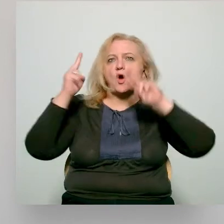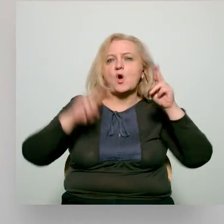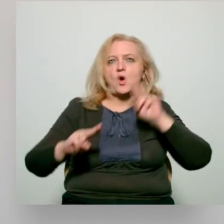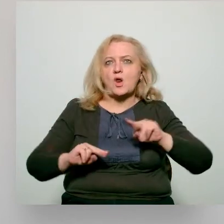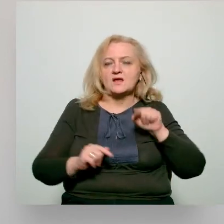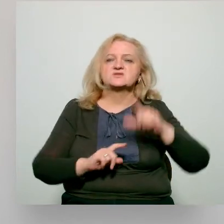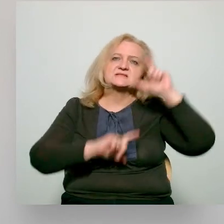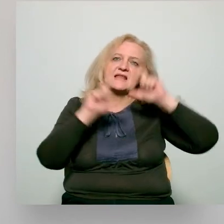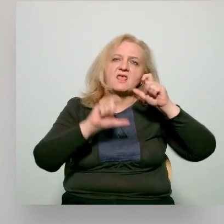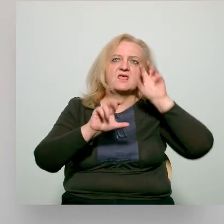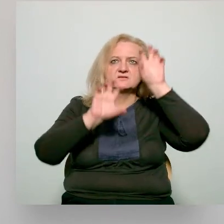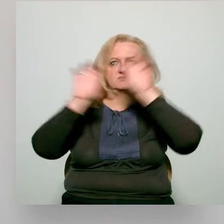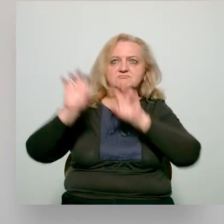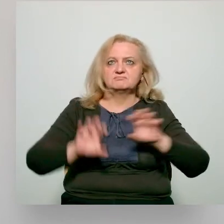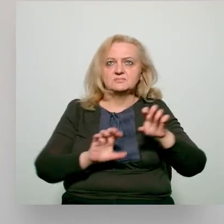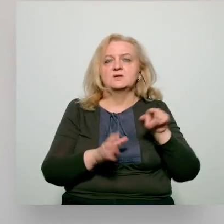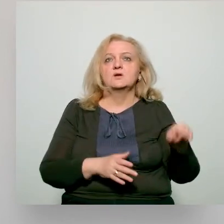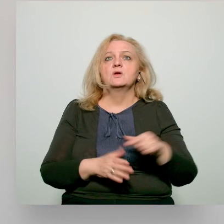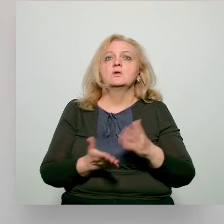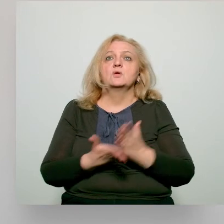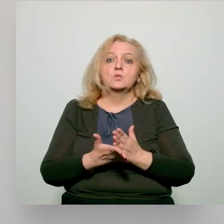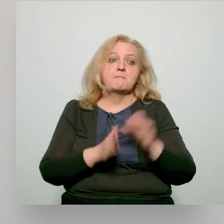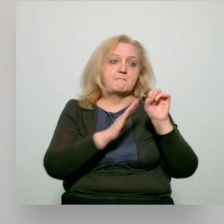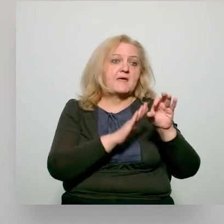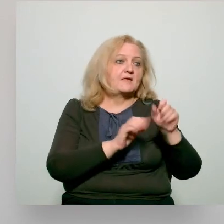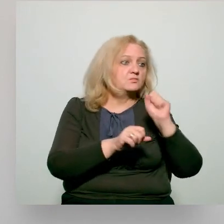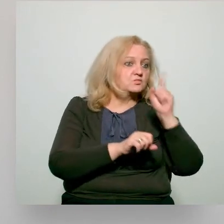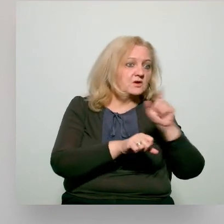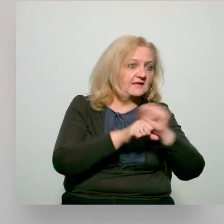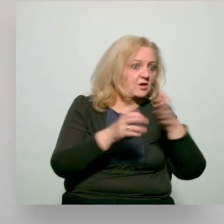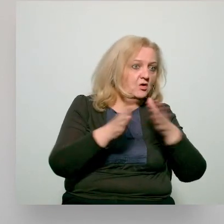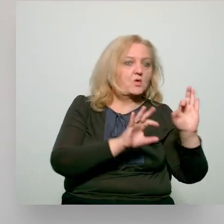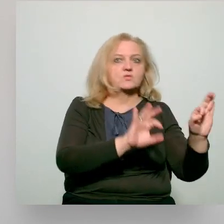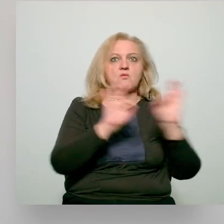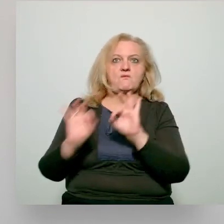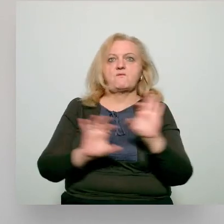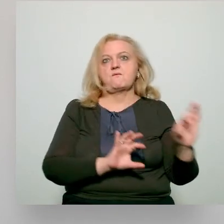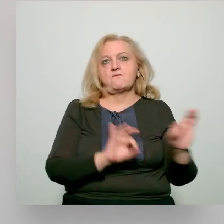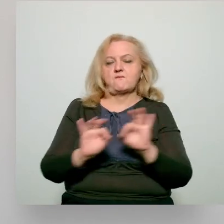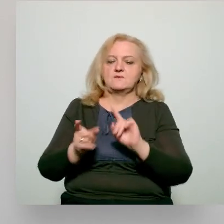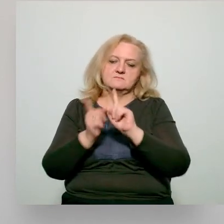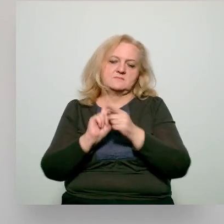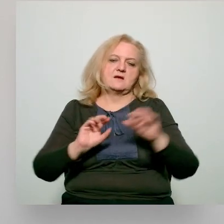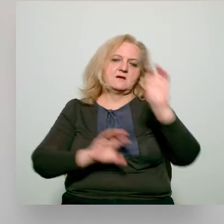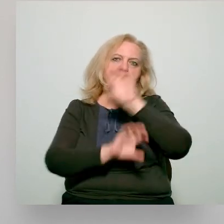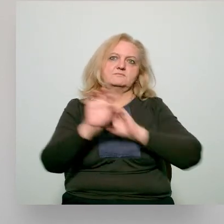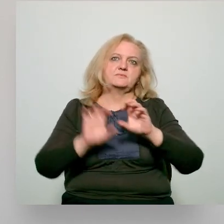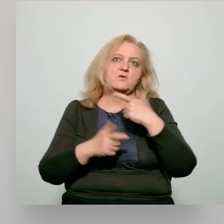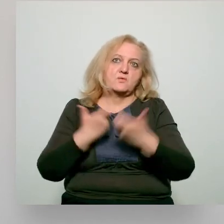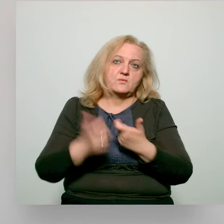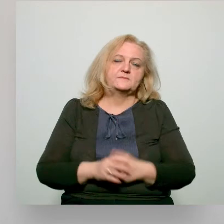kolaże ze zdjęć, które już istnieją w mediach i na swój sposób przetwarza te zdjęcia.